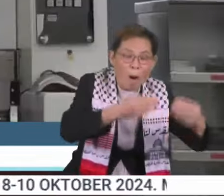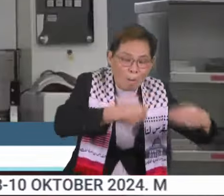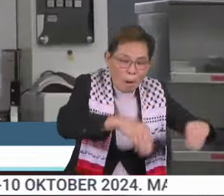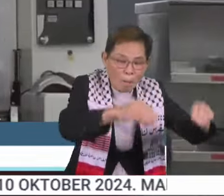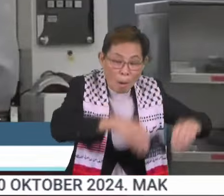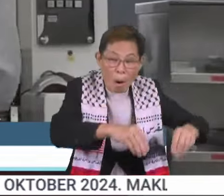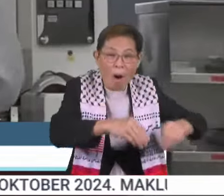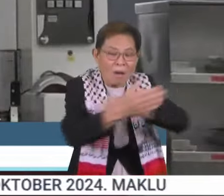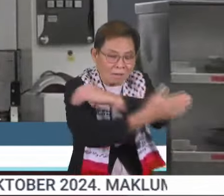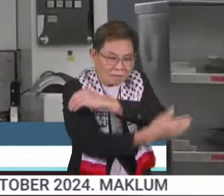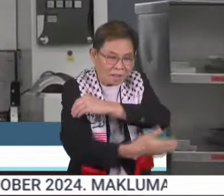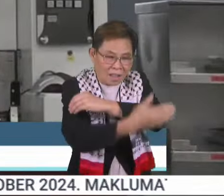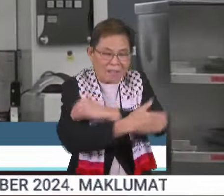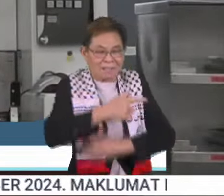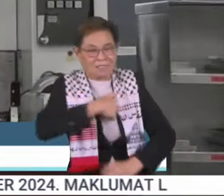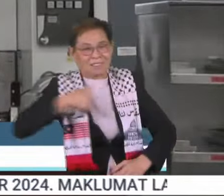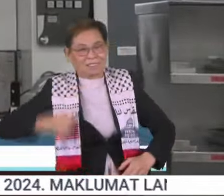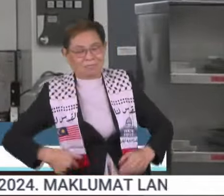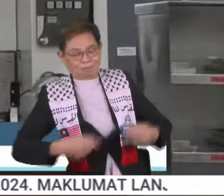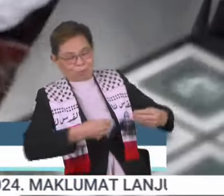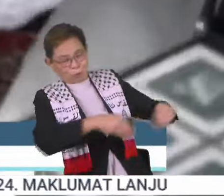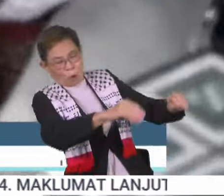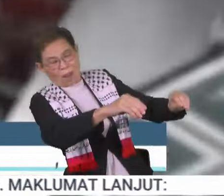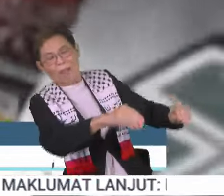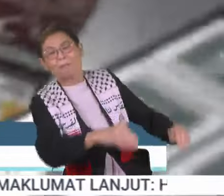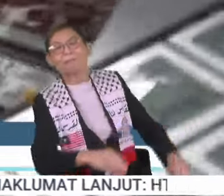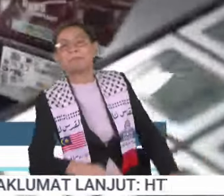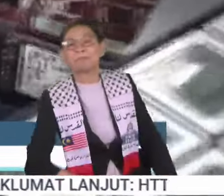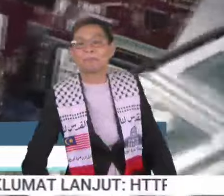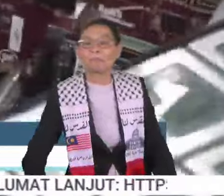pasaran negara tembok besar itu.